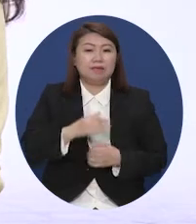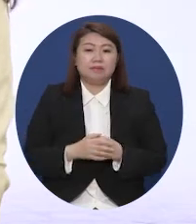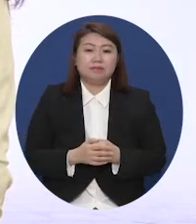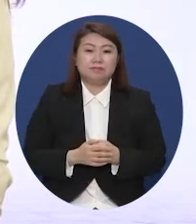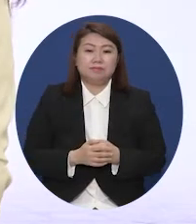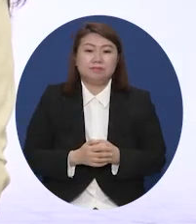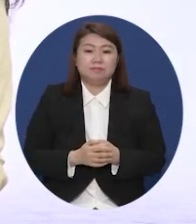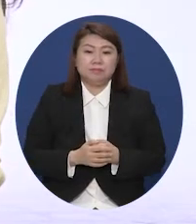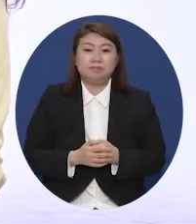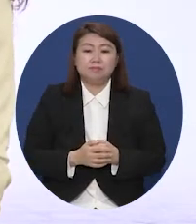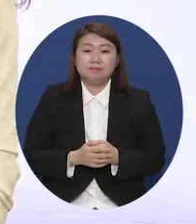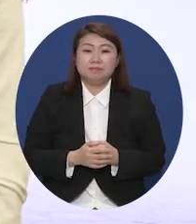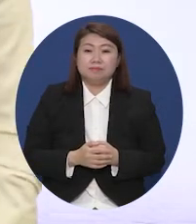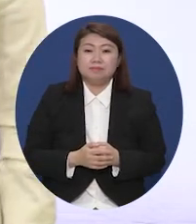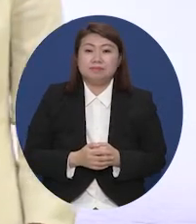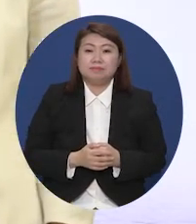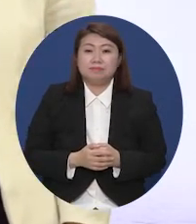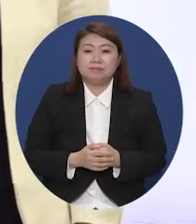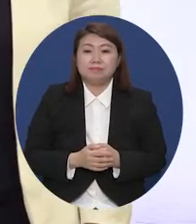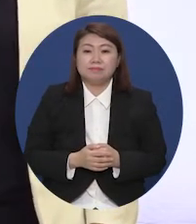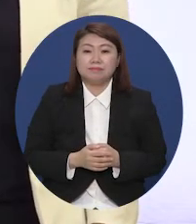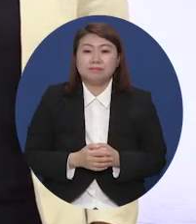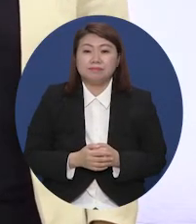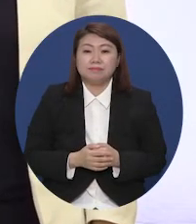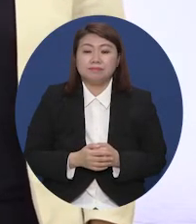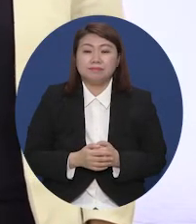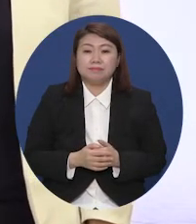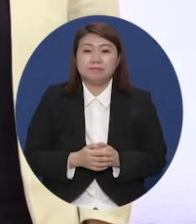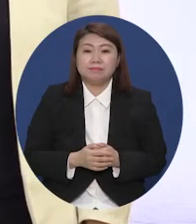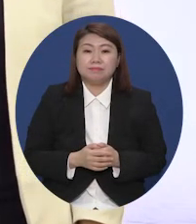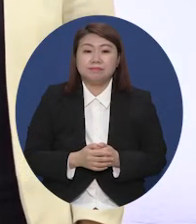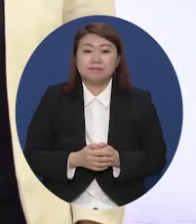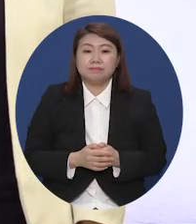피라미드가 라단타의 메인 신전으로 알려져 있습니다